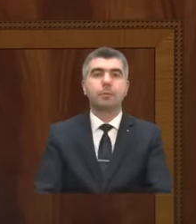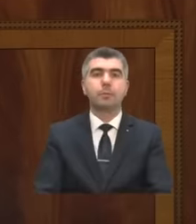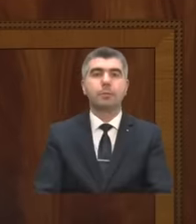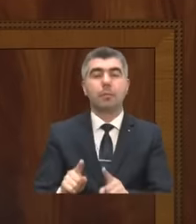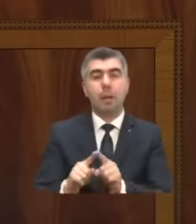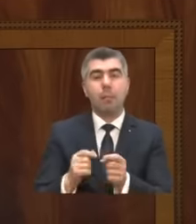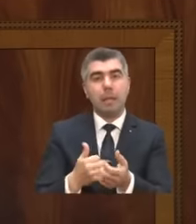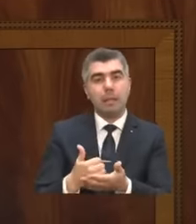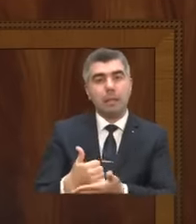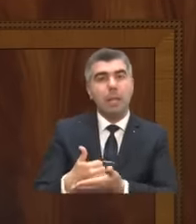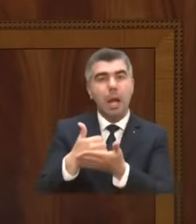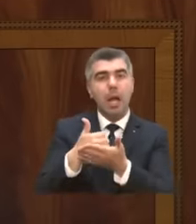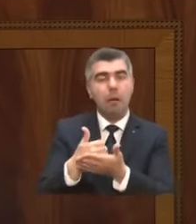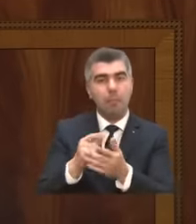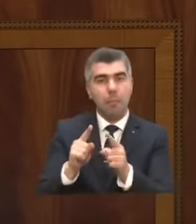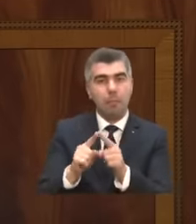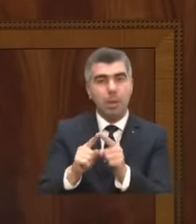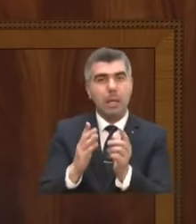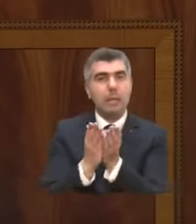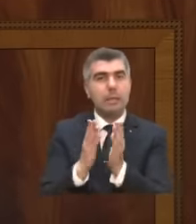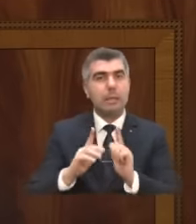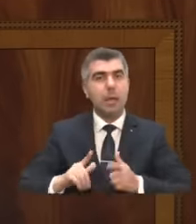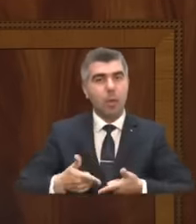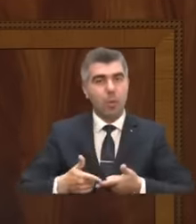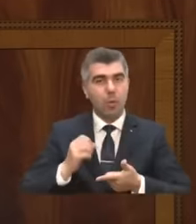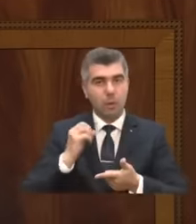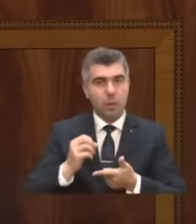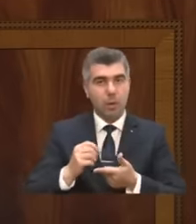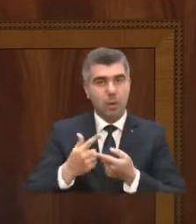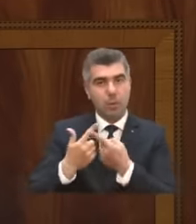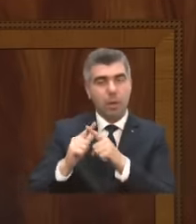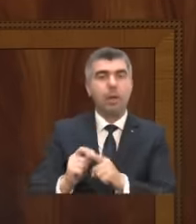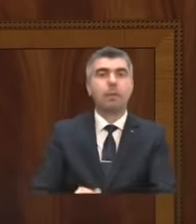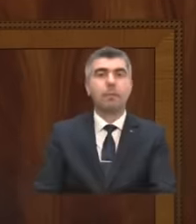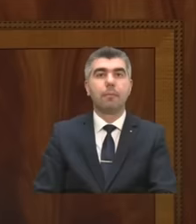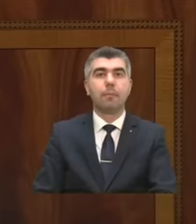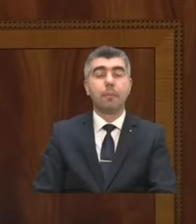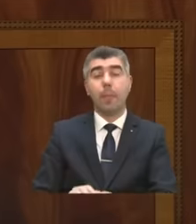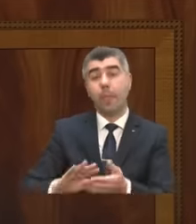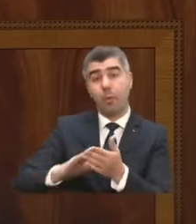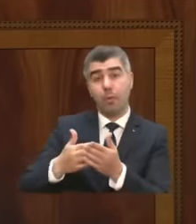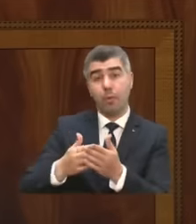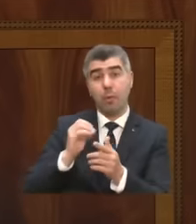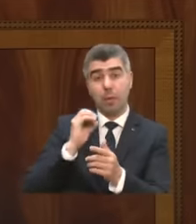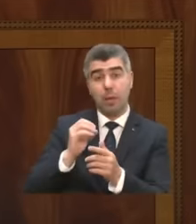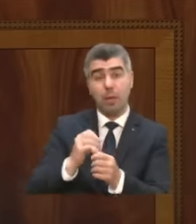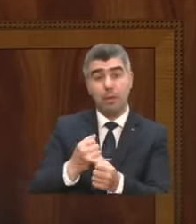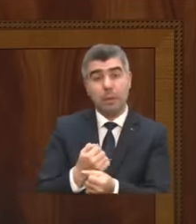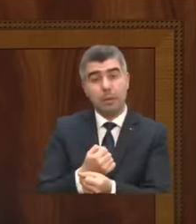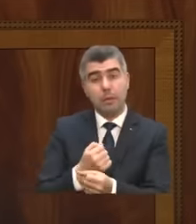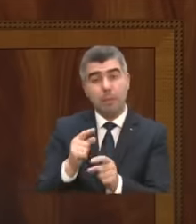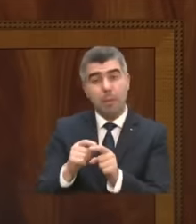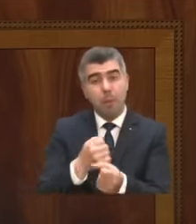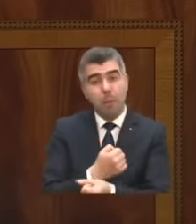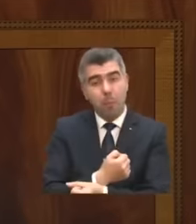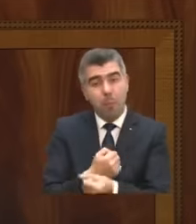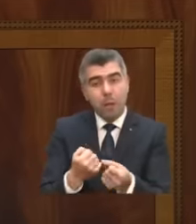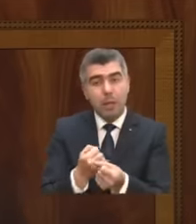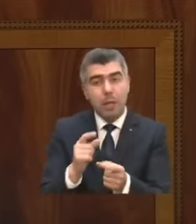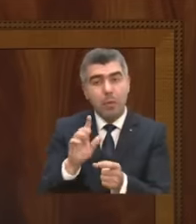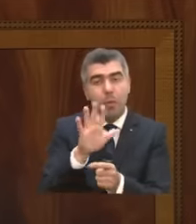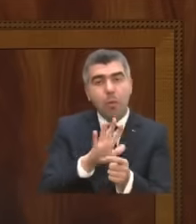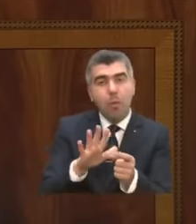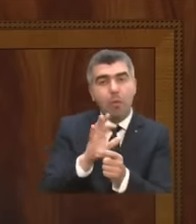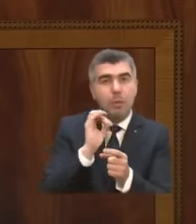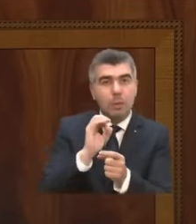الدعم التربوي في إطار برنامج أوراش، وهذه كارثة السيد رئيس الحكومة. جنتم معطلين في قطاع حساس كيتعلق